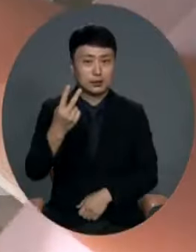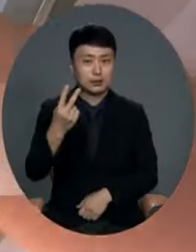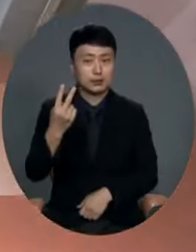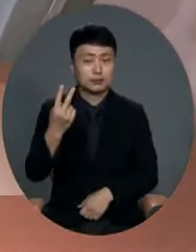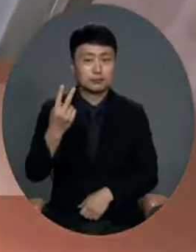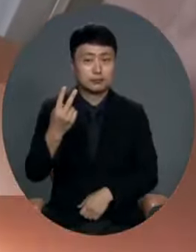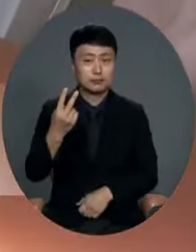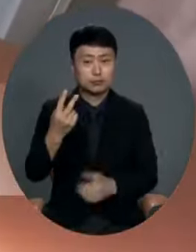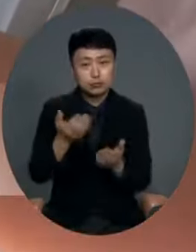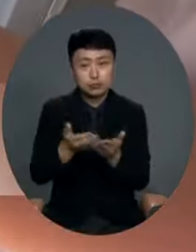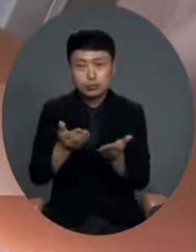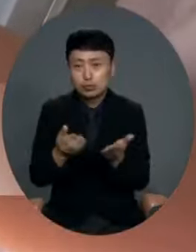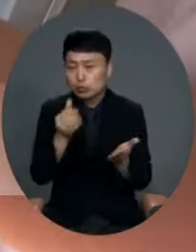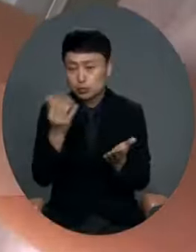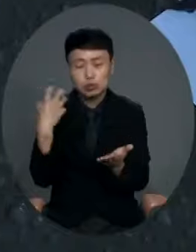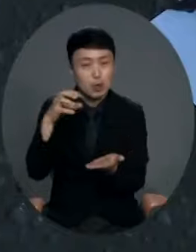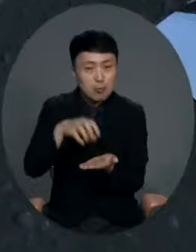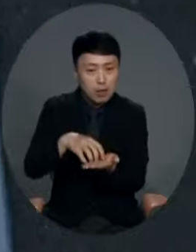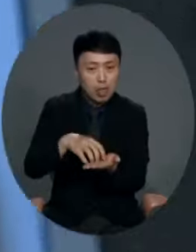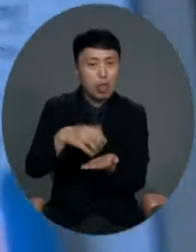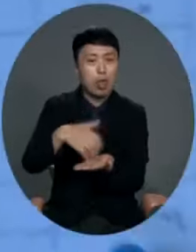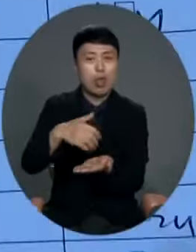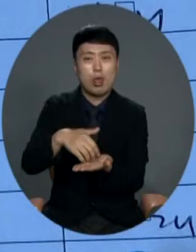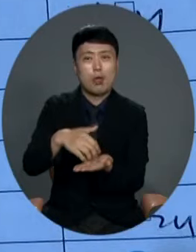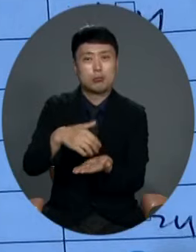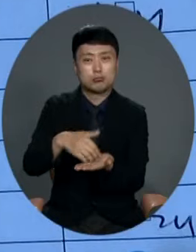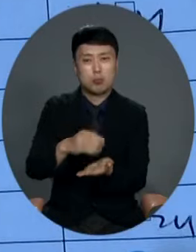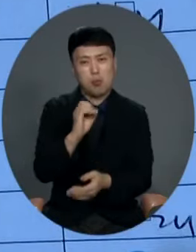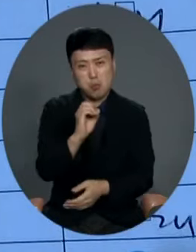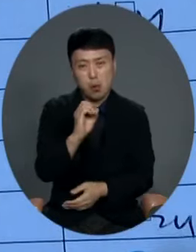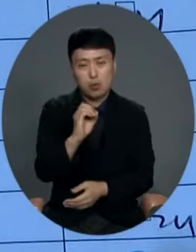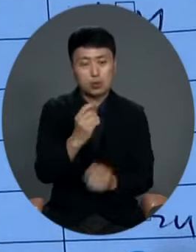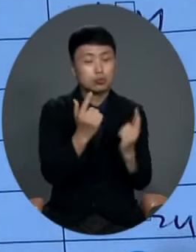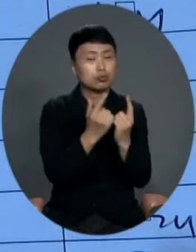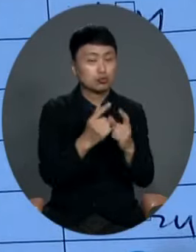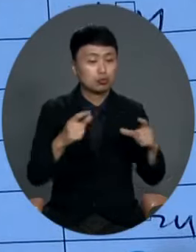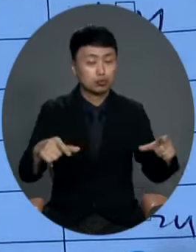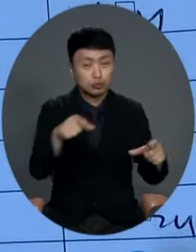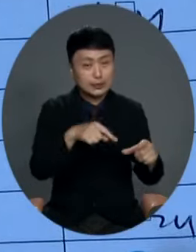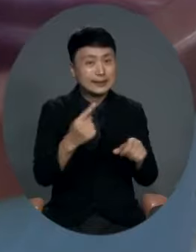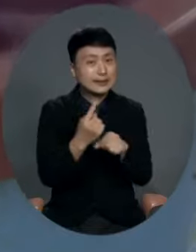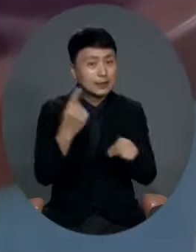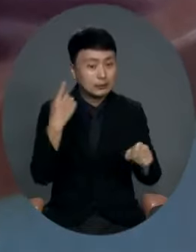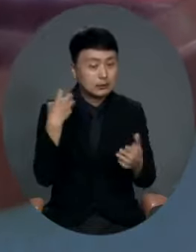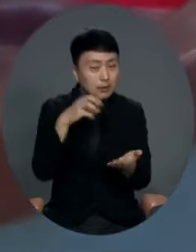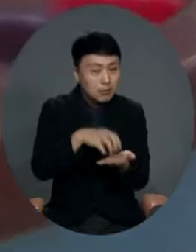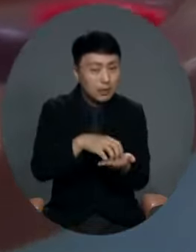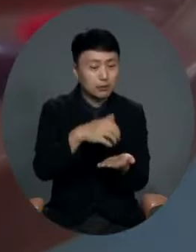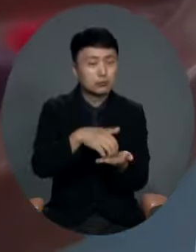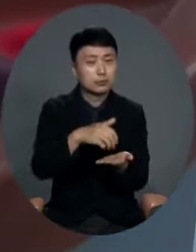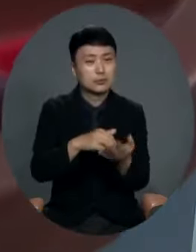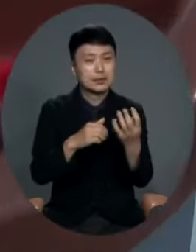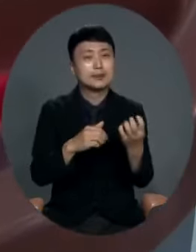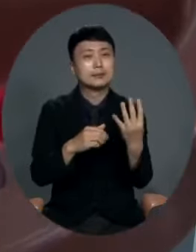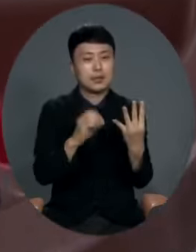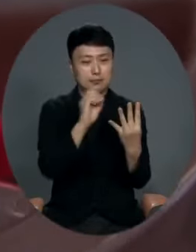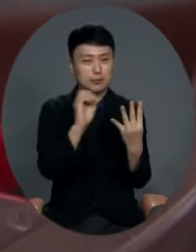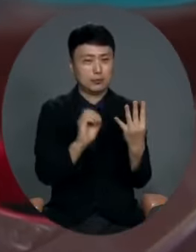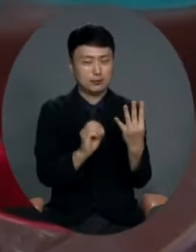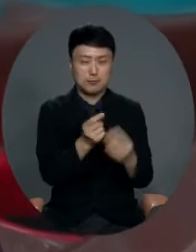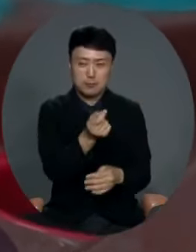개도 돌려받지 못했습니다. 그나마 사정이 나은 북구도 지난해 회수율은 43%에